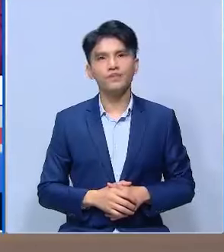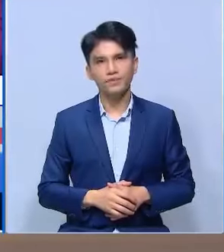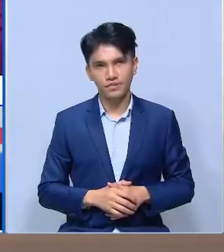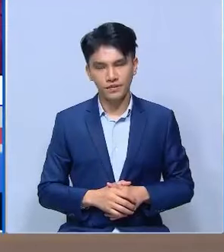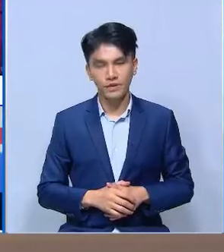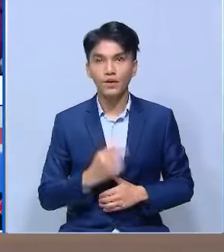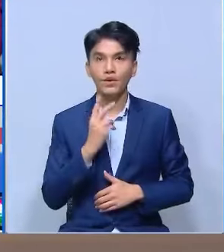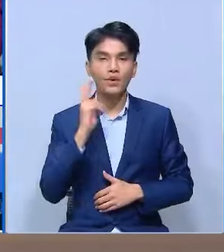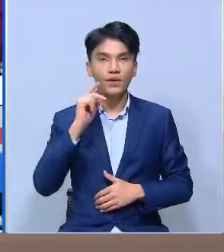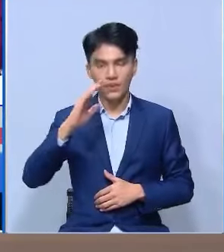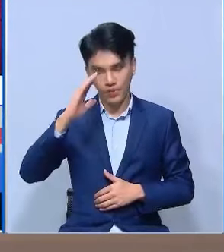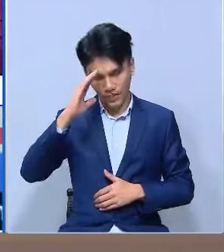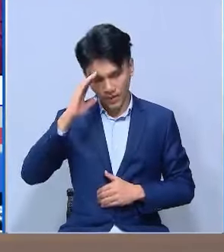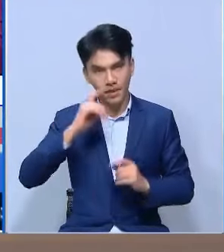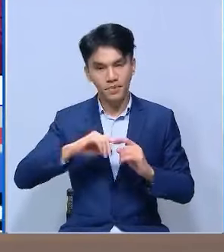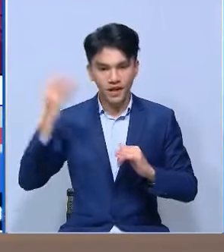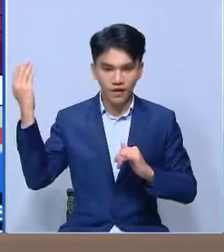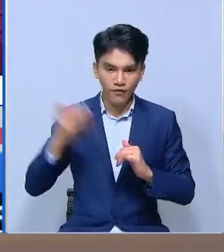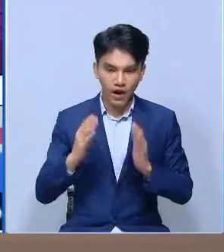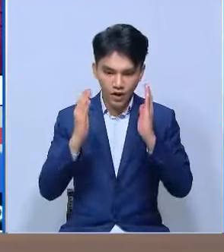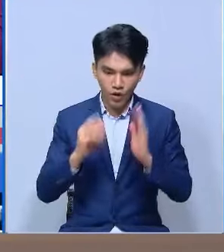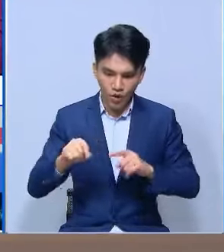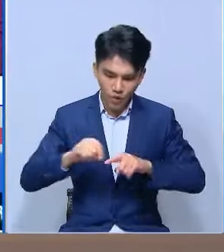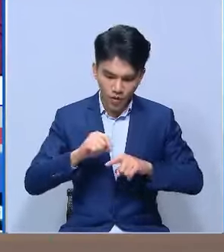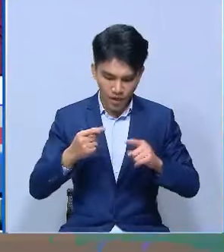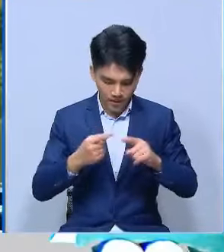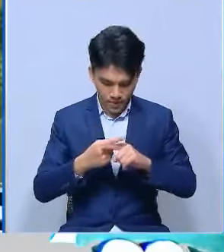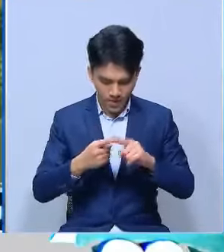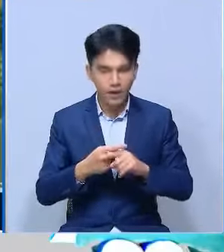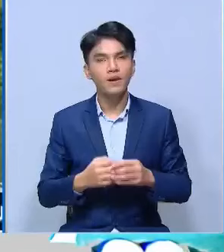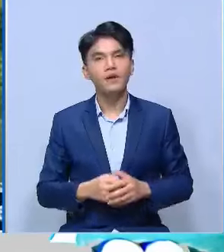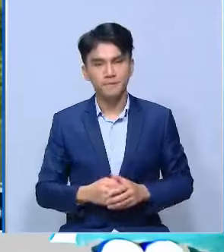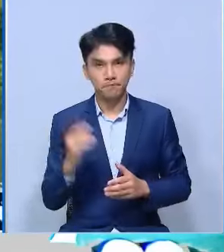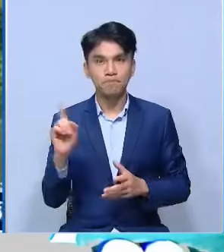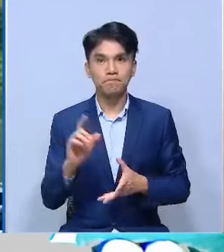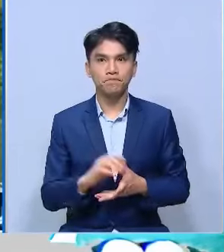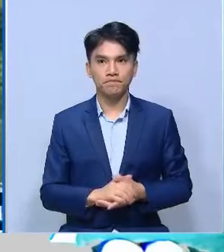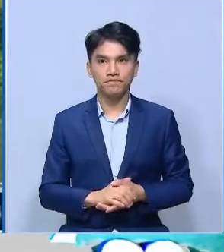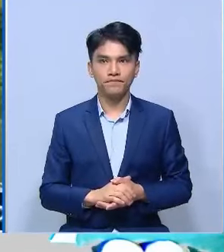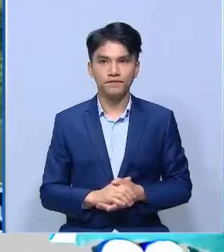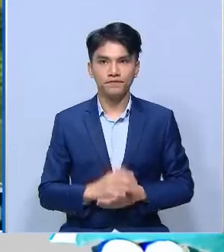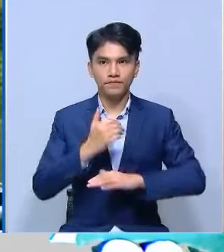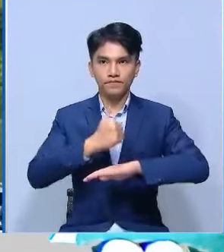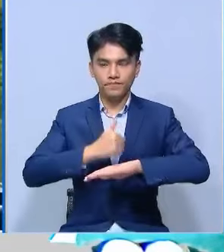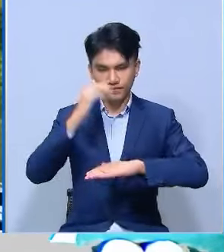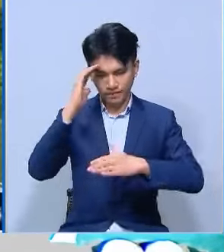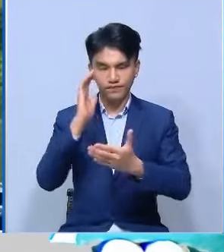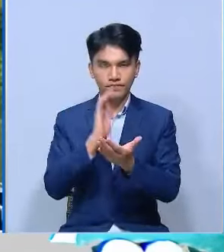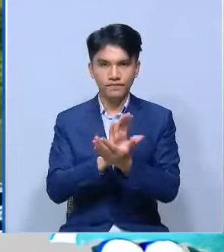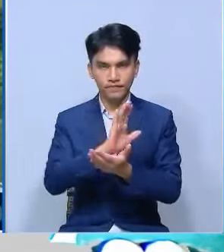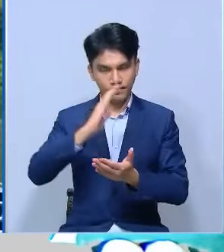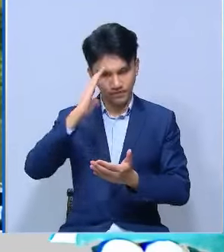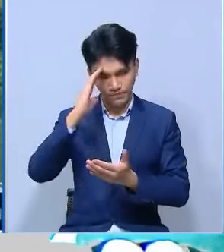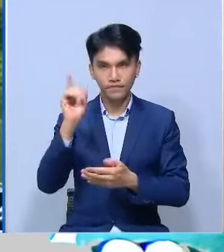พลทหารที่ใช้มีดฟันพ่อค้าขายไส้กรอกจนบาดเจ็บนี่แหละค่ะเหมือนที่บอกไปคือทางผู้บังคับบัญชาของพลทหารน